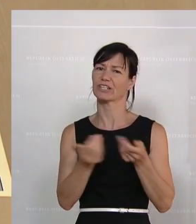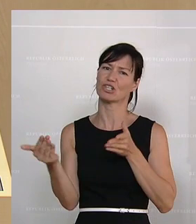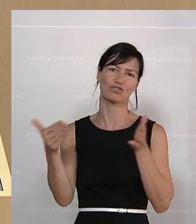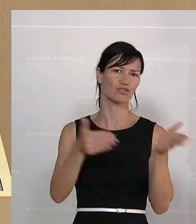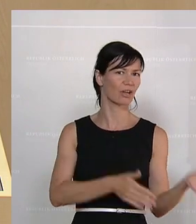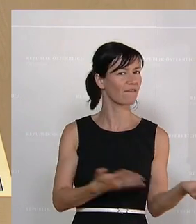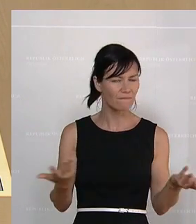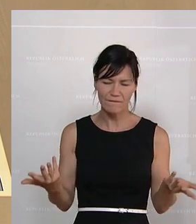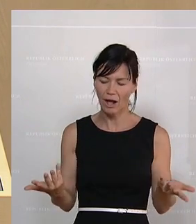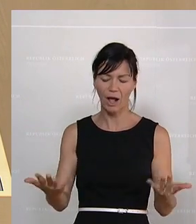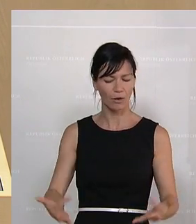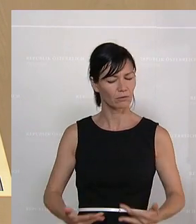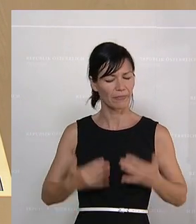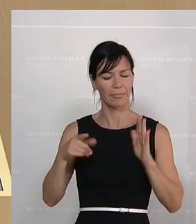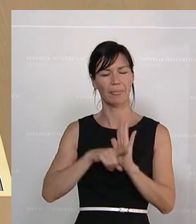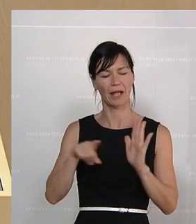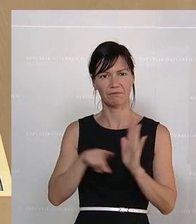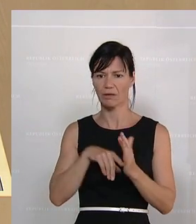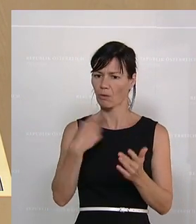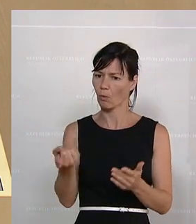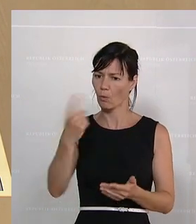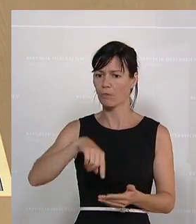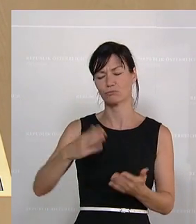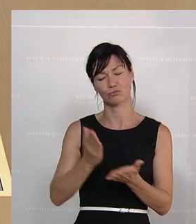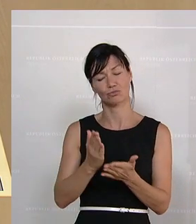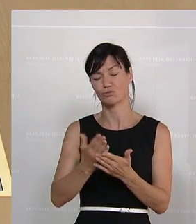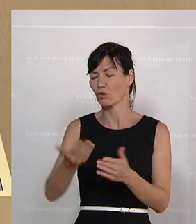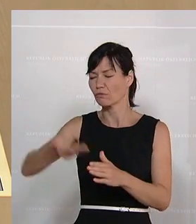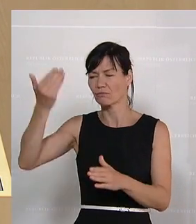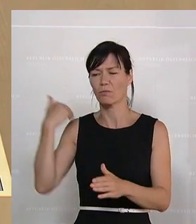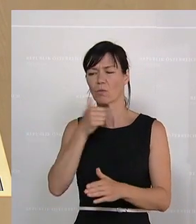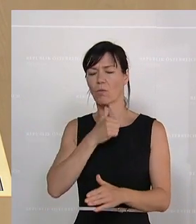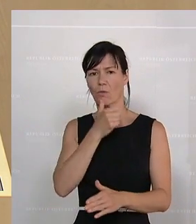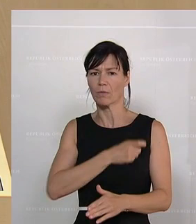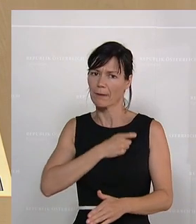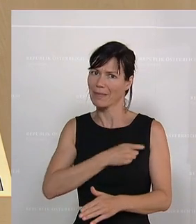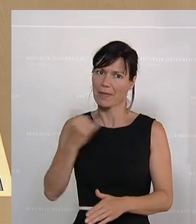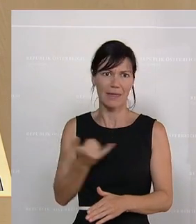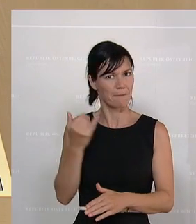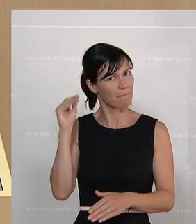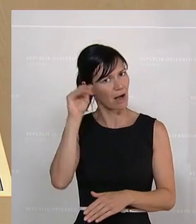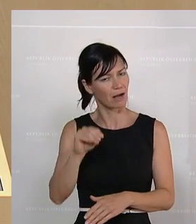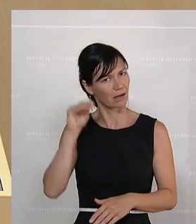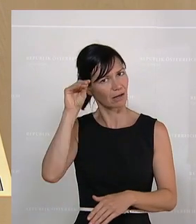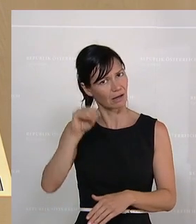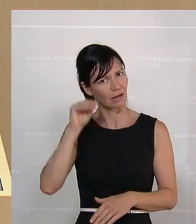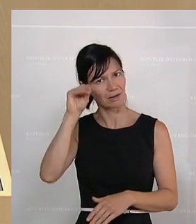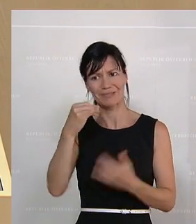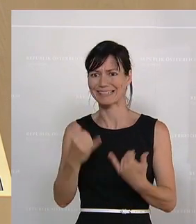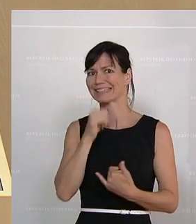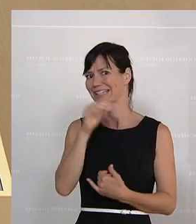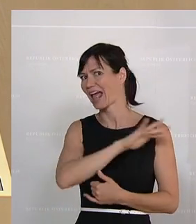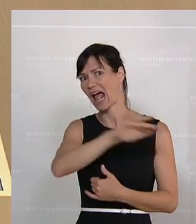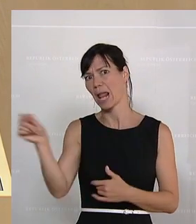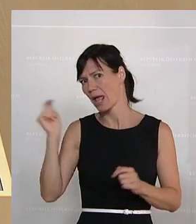auch wenn der ernster lage aus ökologischer sicht noch nicht von allen hier anwesenden abgeordneten wahrgenommen wird in einem sind wir uns wohl